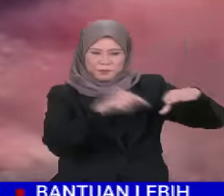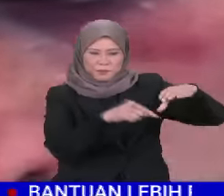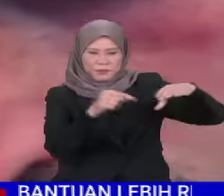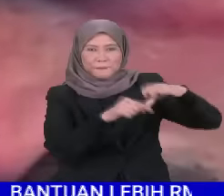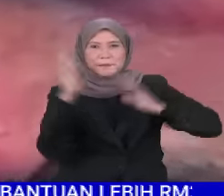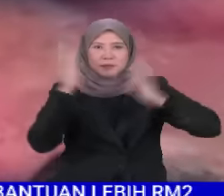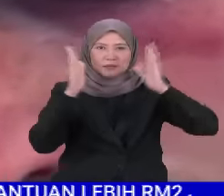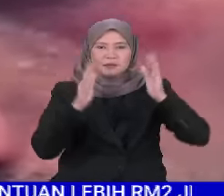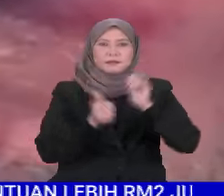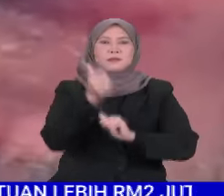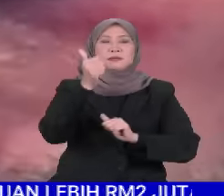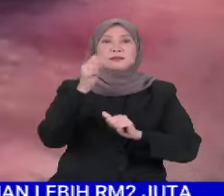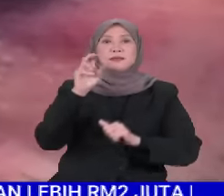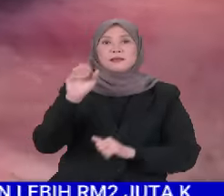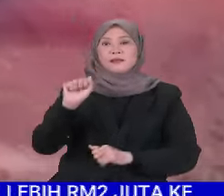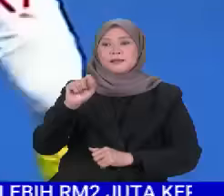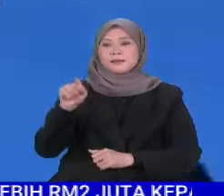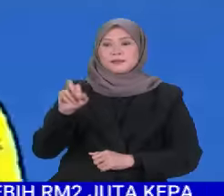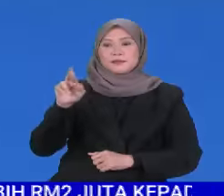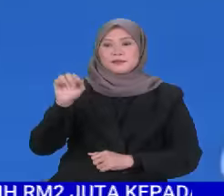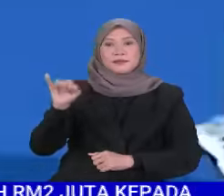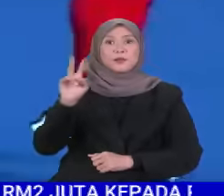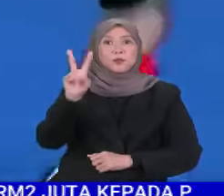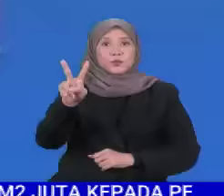membuahkan hasil apabila Muhammad